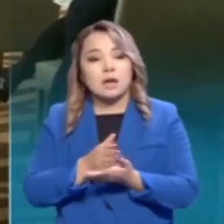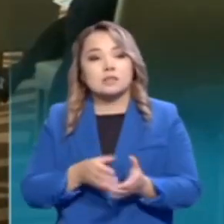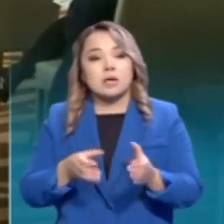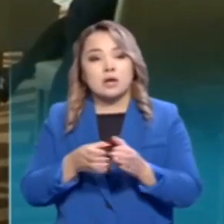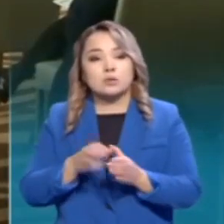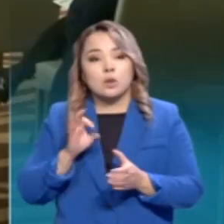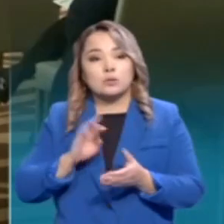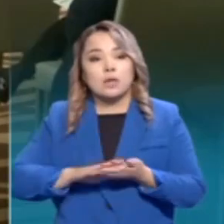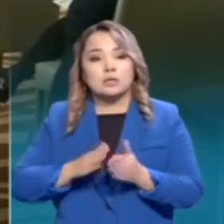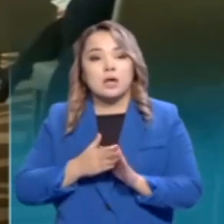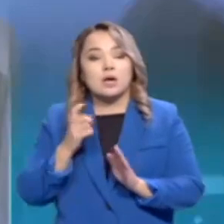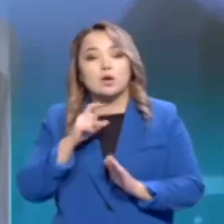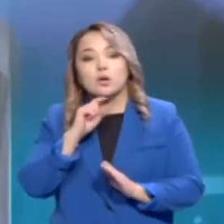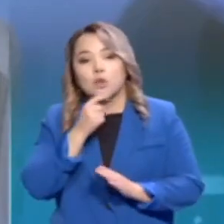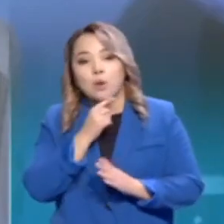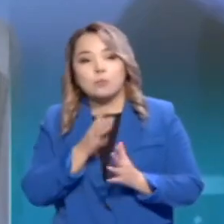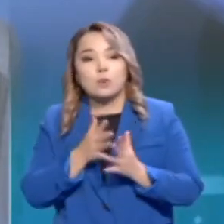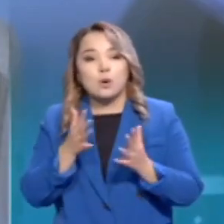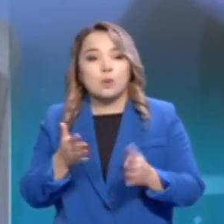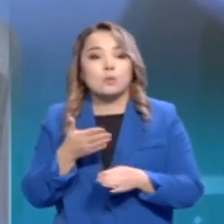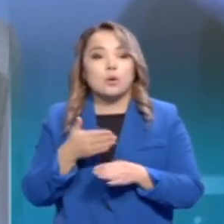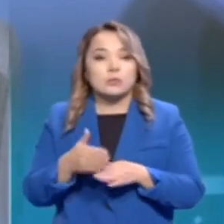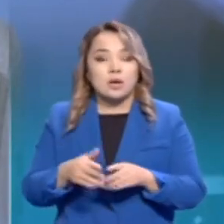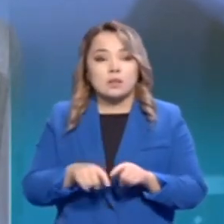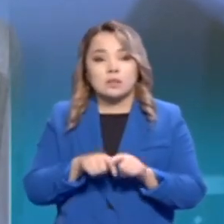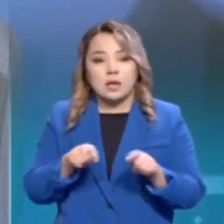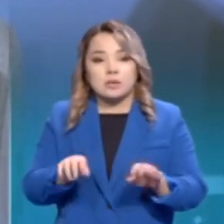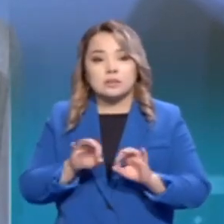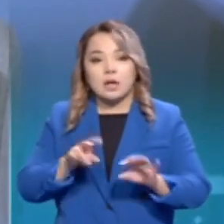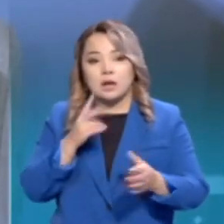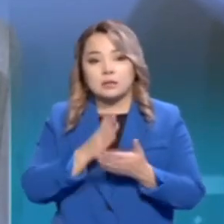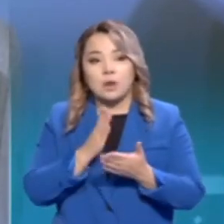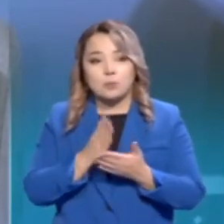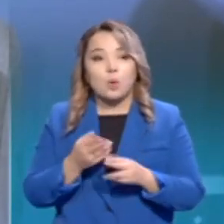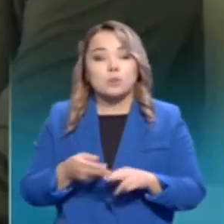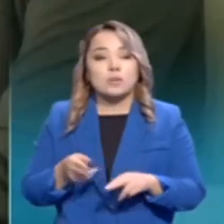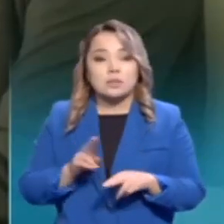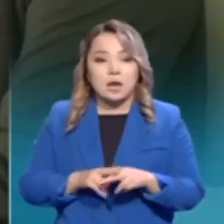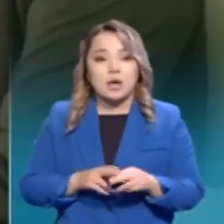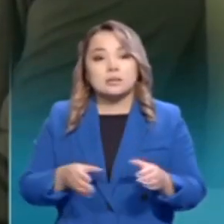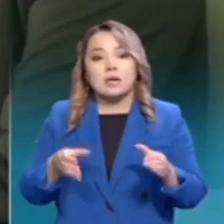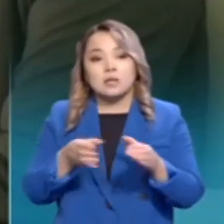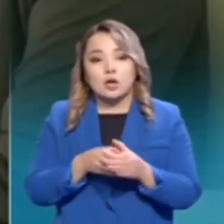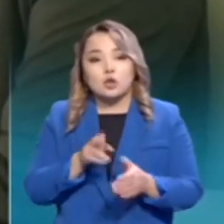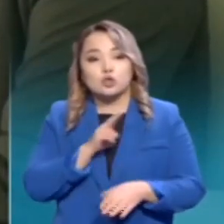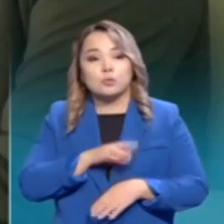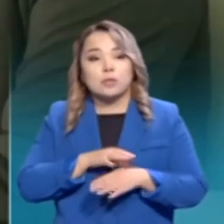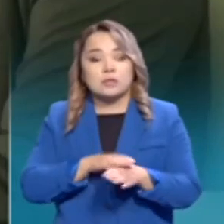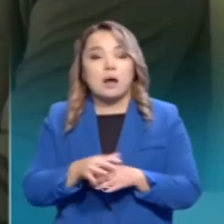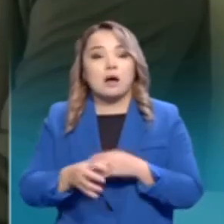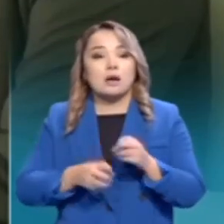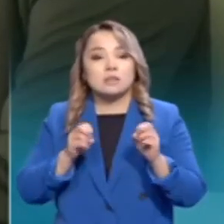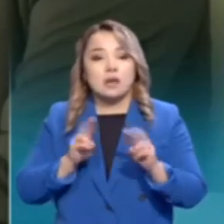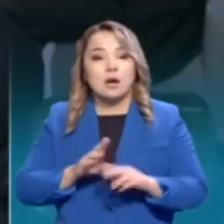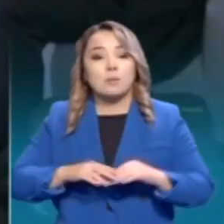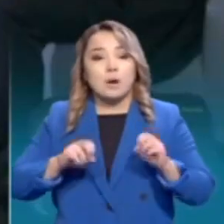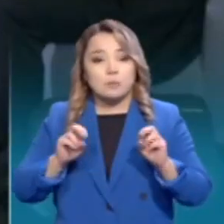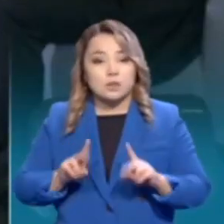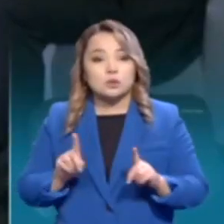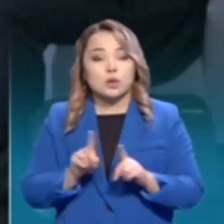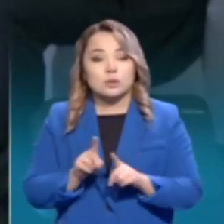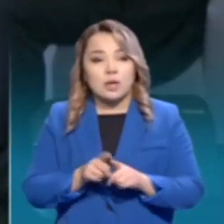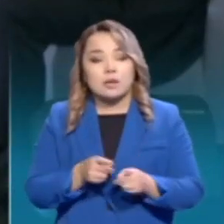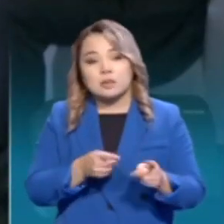әлеуметтік экономикалық бөлігіне аса назар аудару маңызды екенін жеткізді. Сондықтан осы салада жұмыс істейтін халықаралық мамандарды тарта